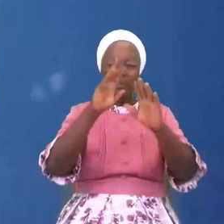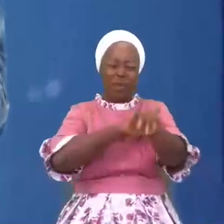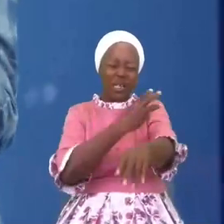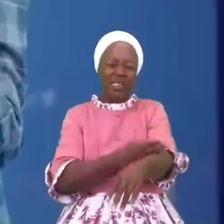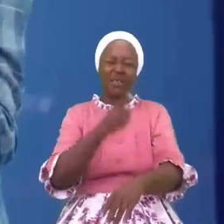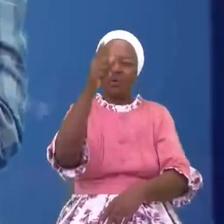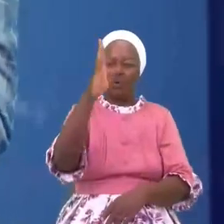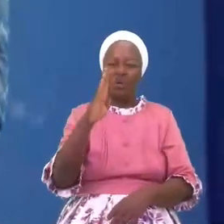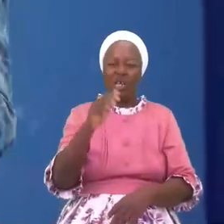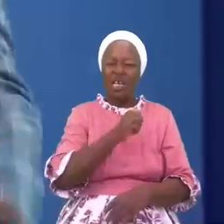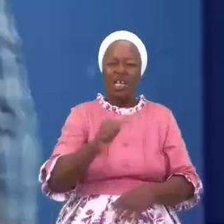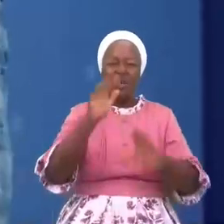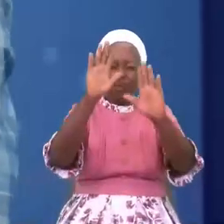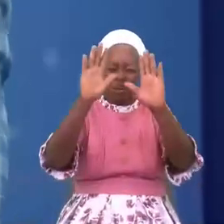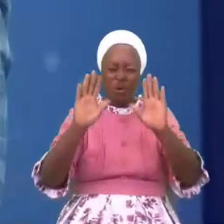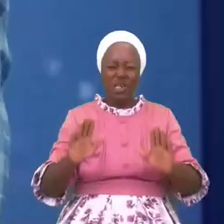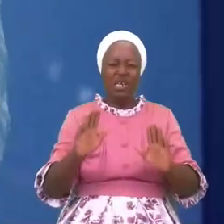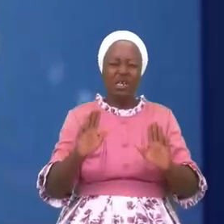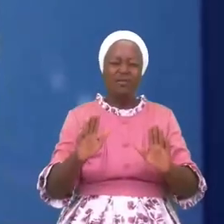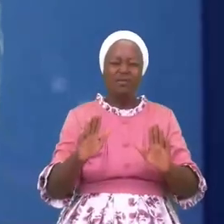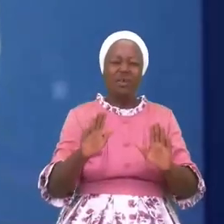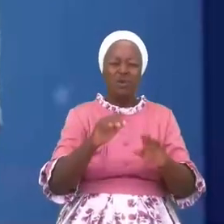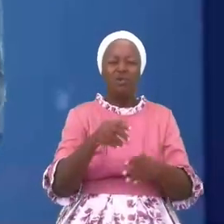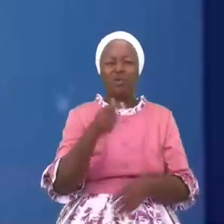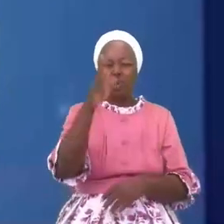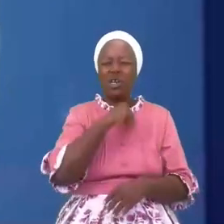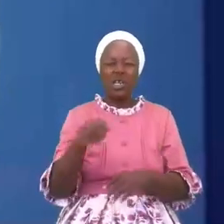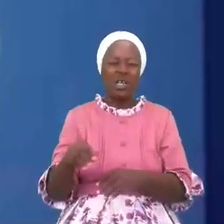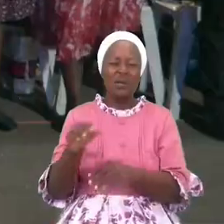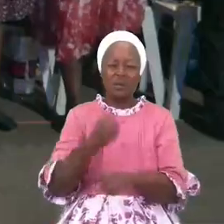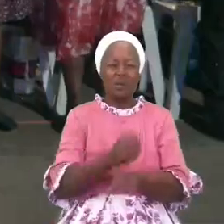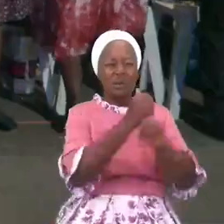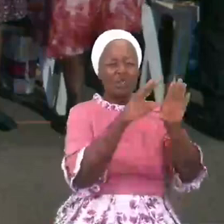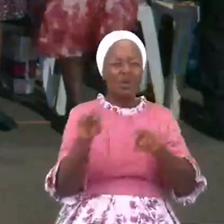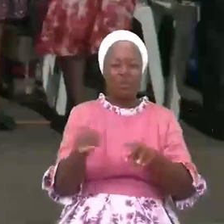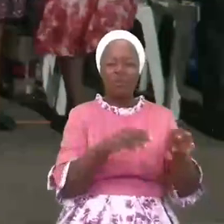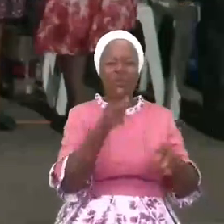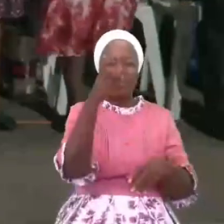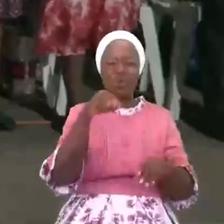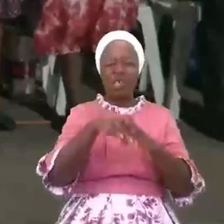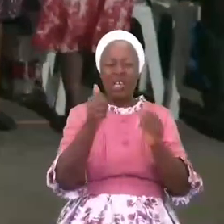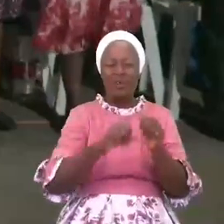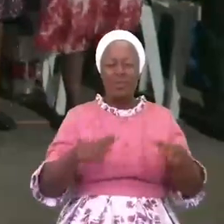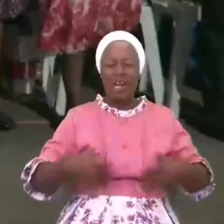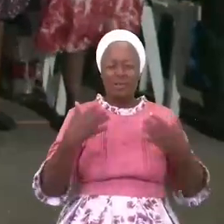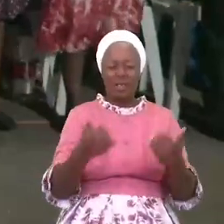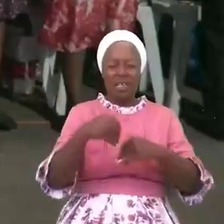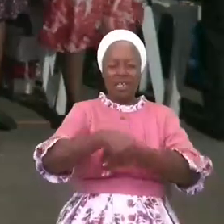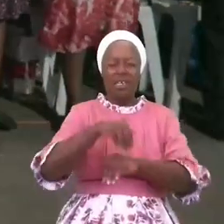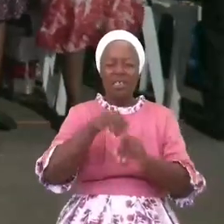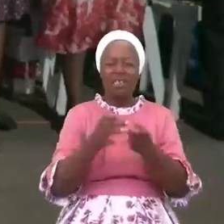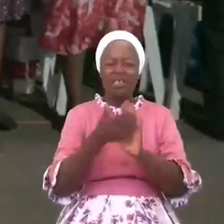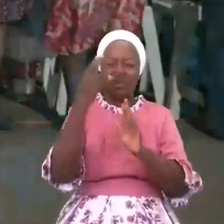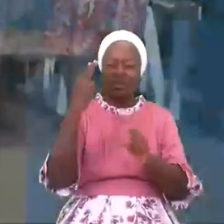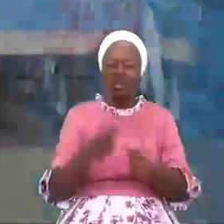puissant, Dieu qui accomplit, opère des prodiges, Dieu qui déplace les montagnes ce soir dans chaque vie au nom